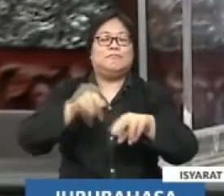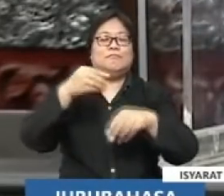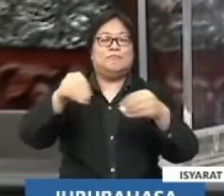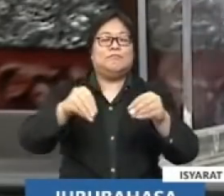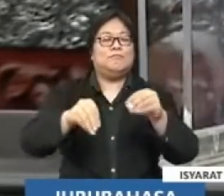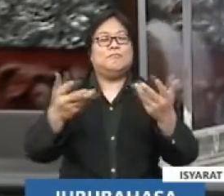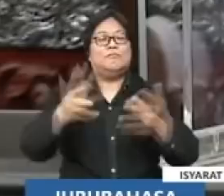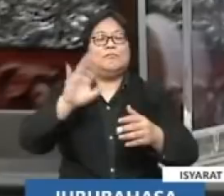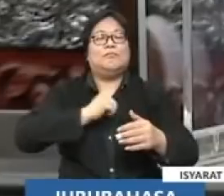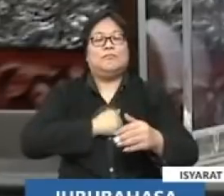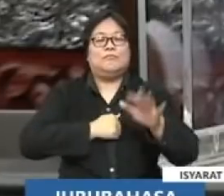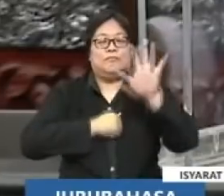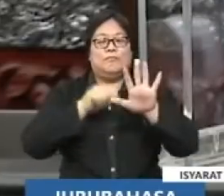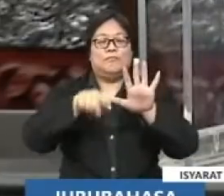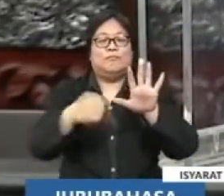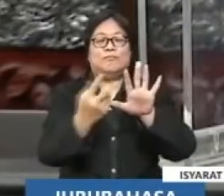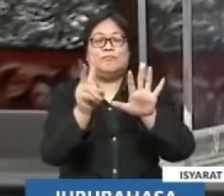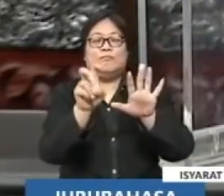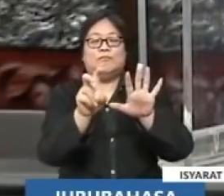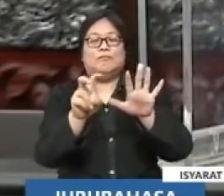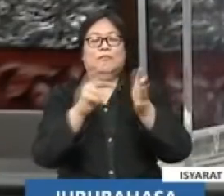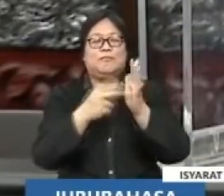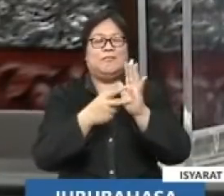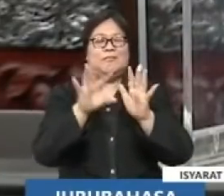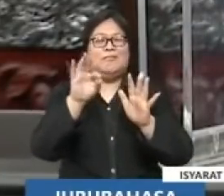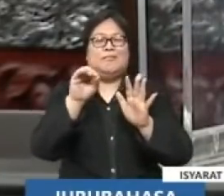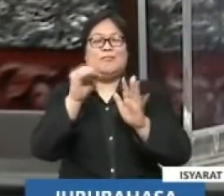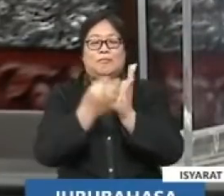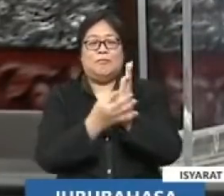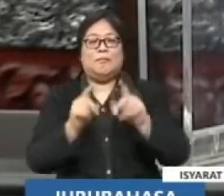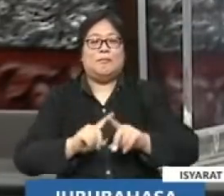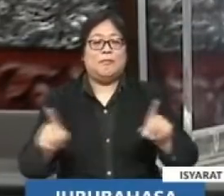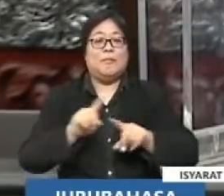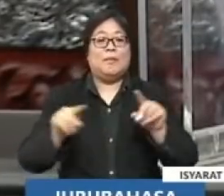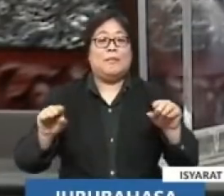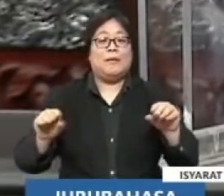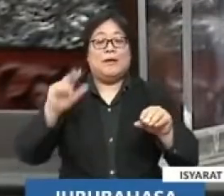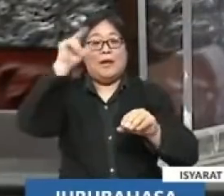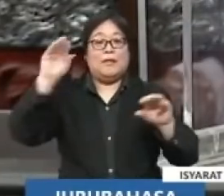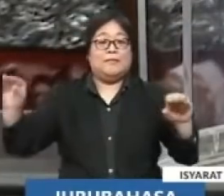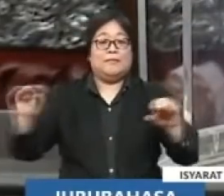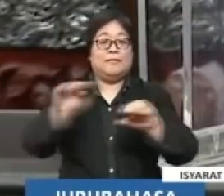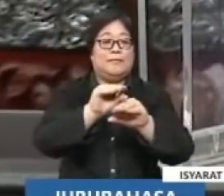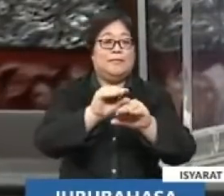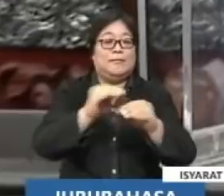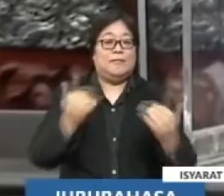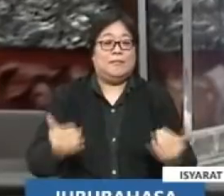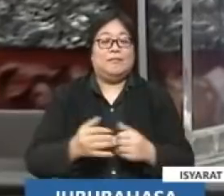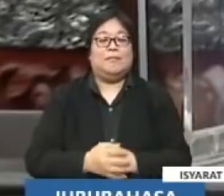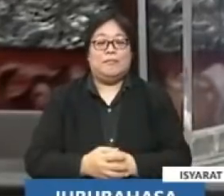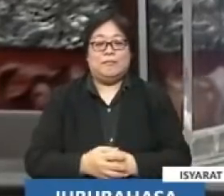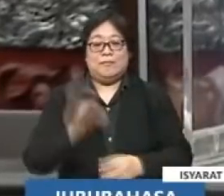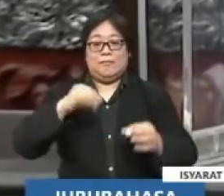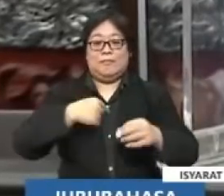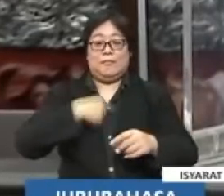harga RM5.60, Tuan Speaker. Maksudnya beza dalam RM90. Tetapi subsidi yang kerajaan bagi ketika ini,